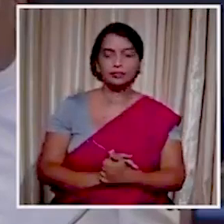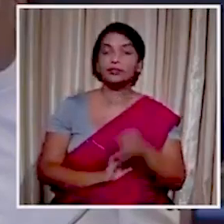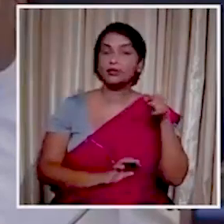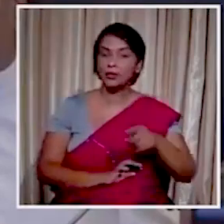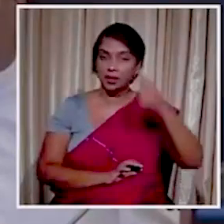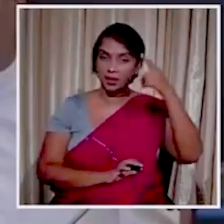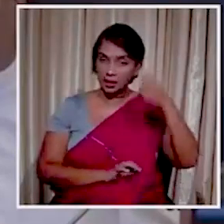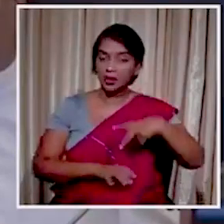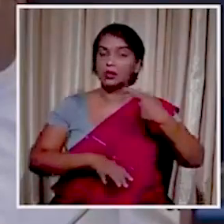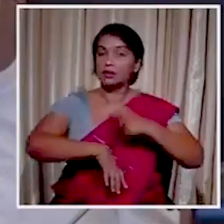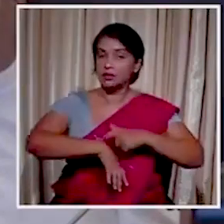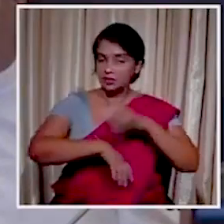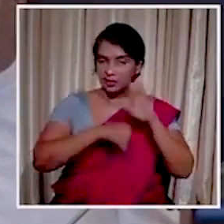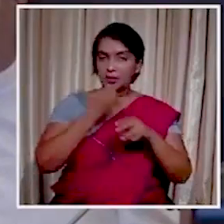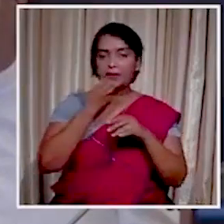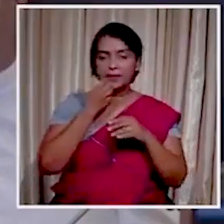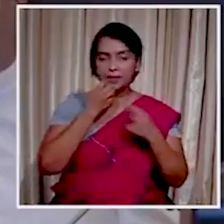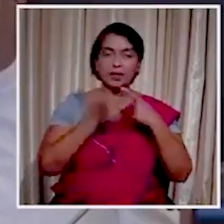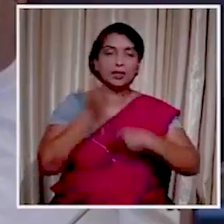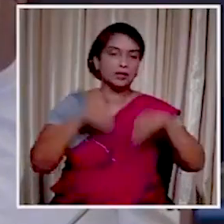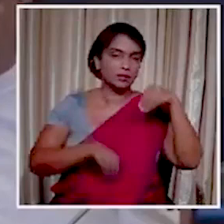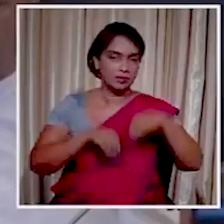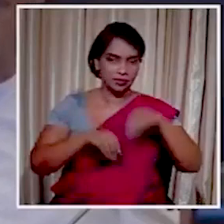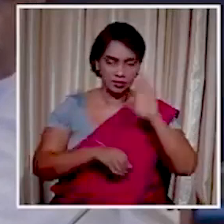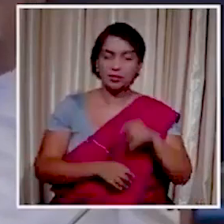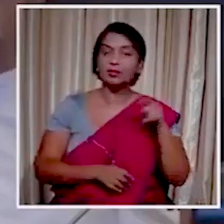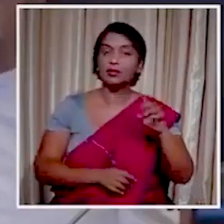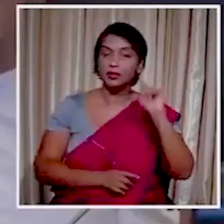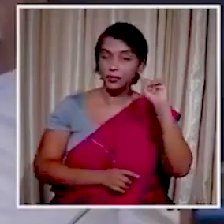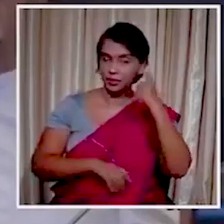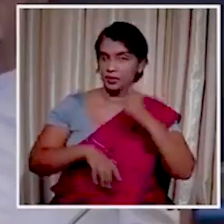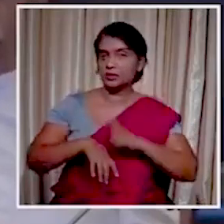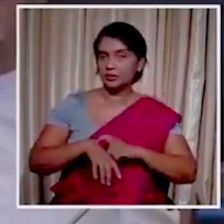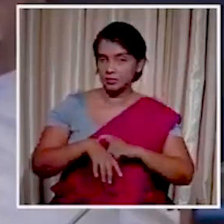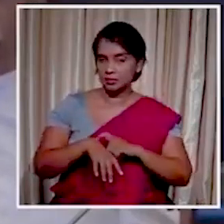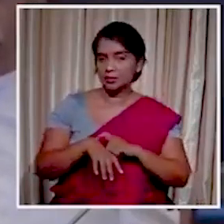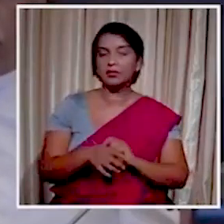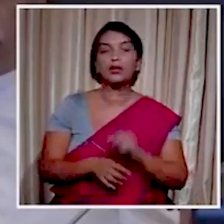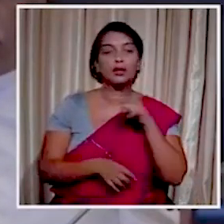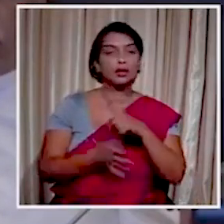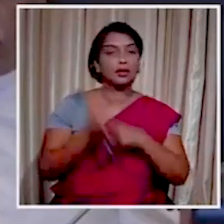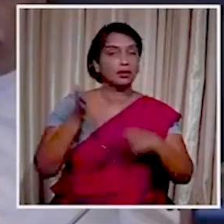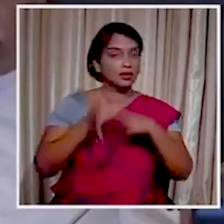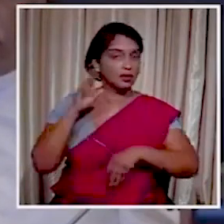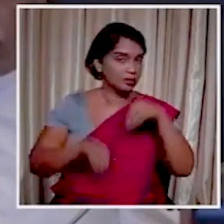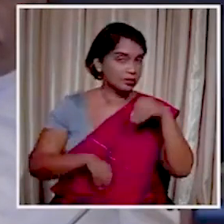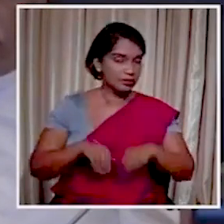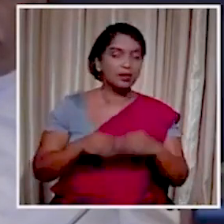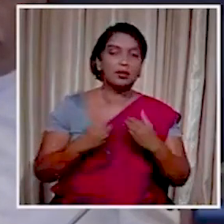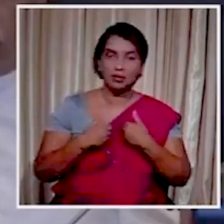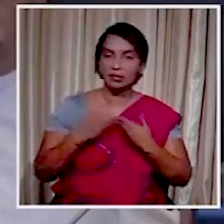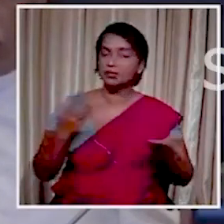දෙවනි අවස්ථාවේදී අපිට ඡන්දයක් තිබුණා. ප්‍රථම වතාවට. ඒ ඡන්දෙට අපි